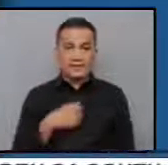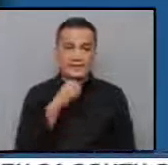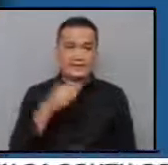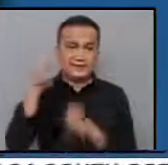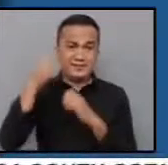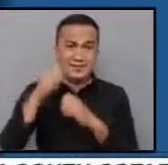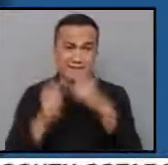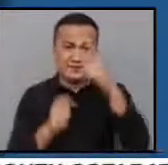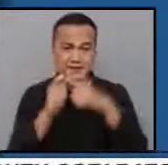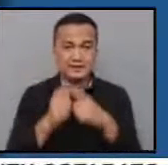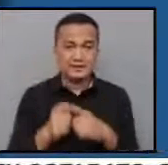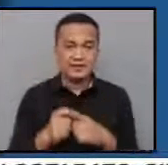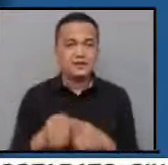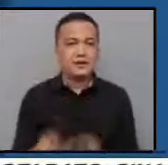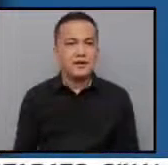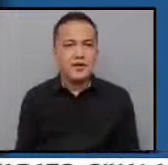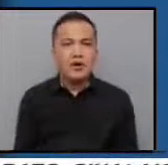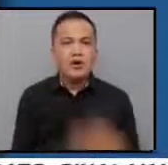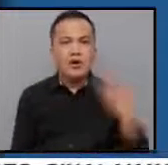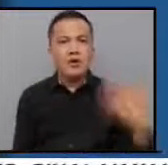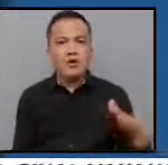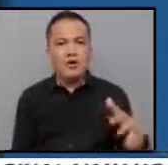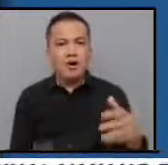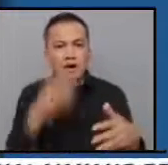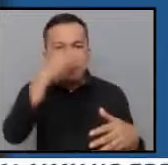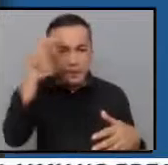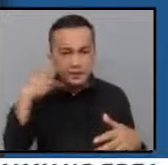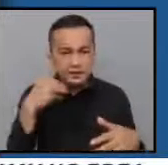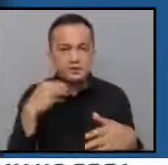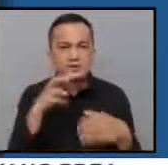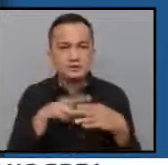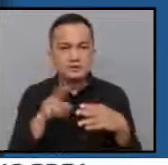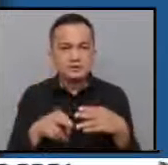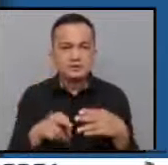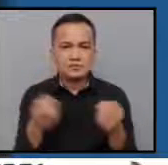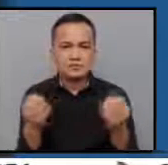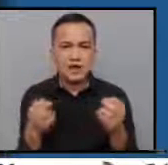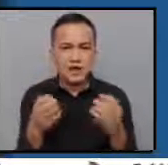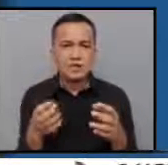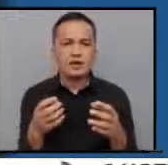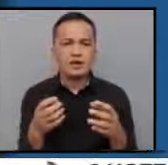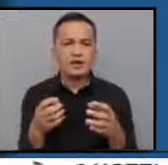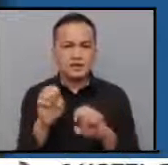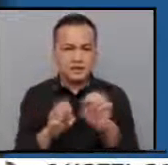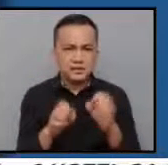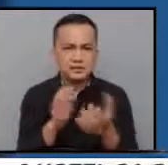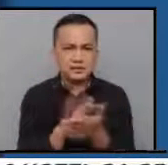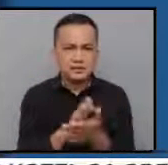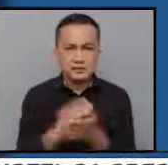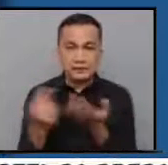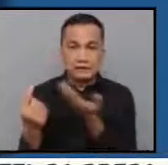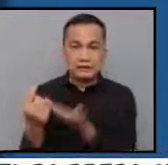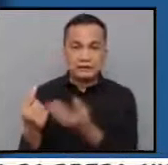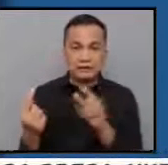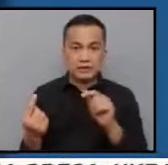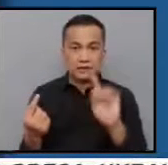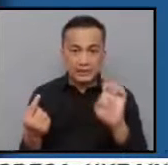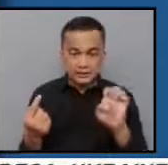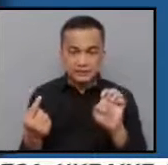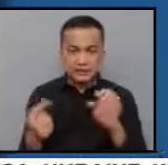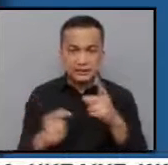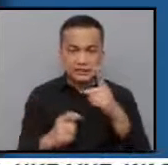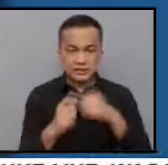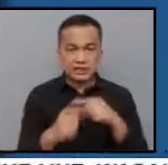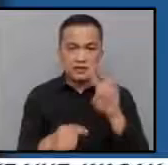March, lumabas na nga ang resulta. Sa libo-libong exam takers, itinanghal si Lance bilang top 2 sa